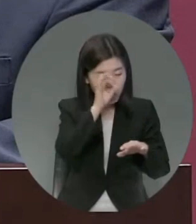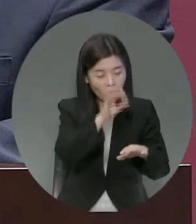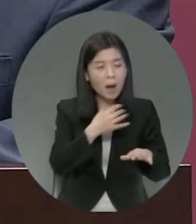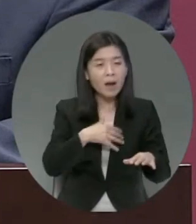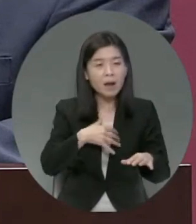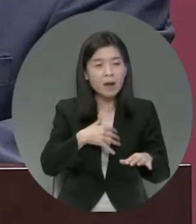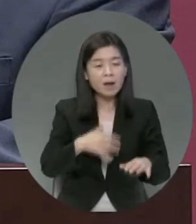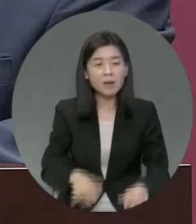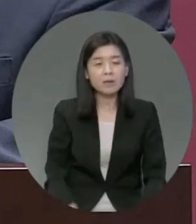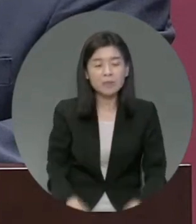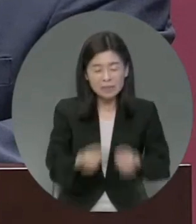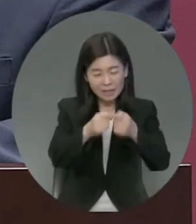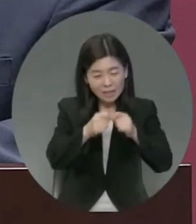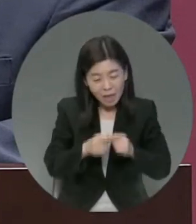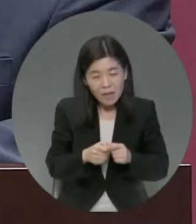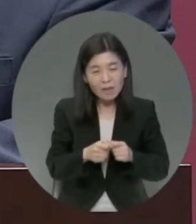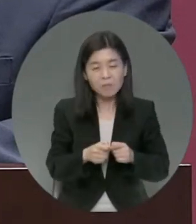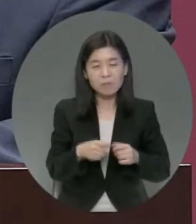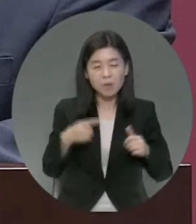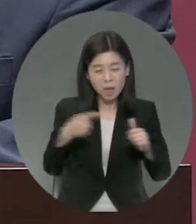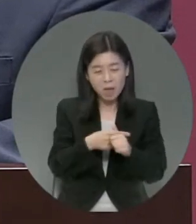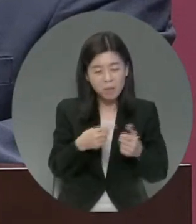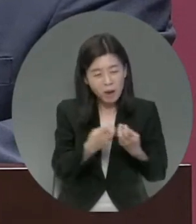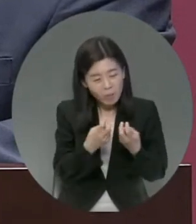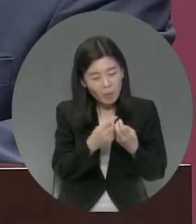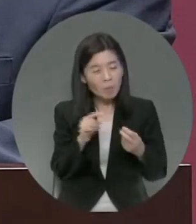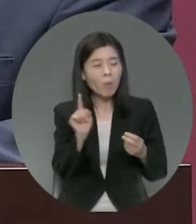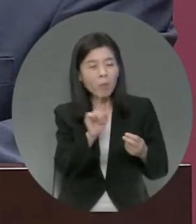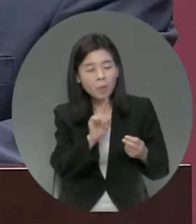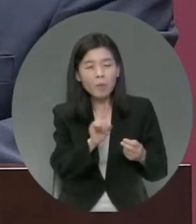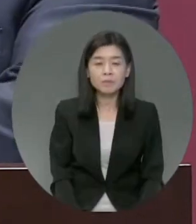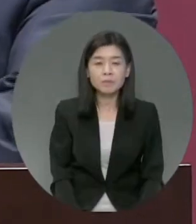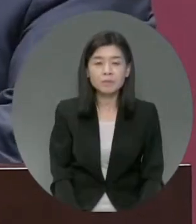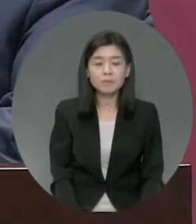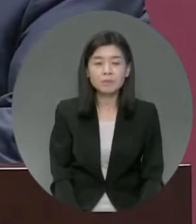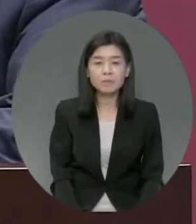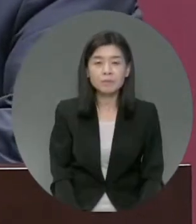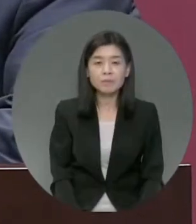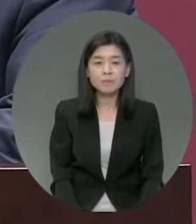몇 대를 때렸느니 몇 방을 뭐 어디를 찔렀느니 이게 뭐가 필요하겠습니까?